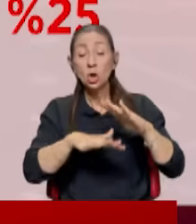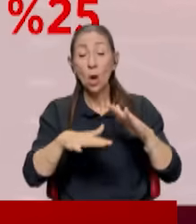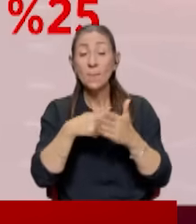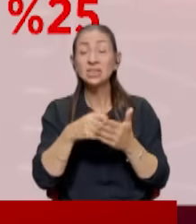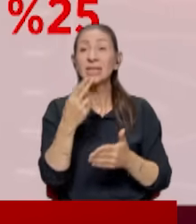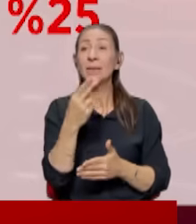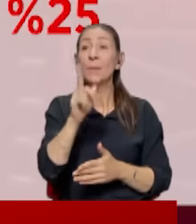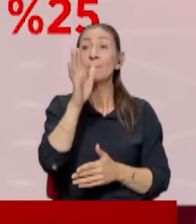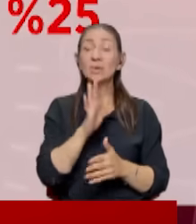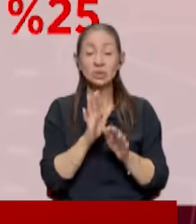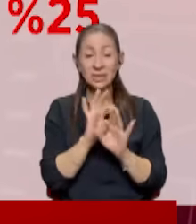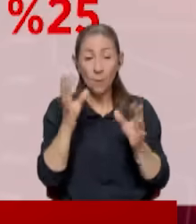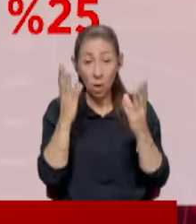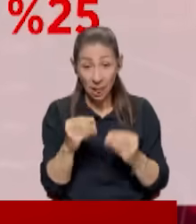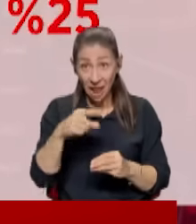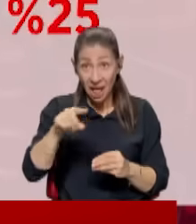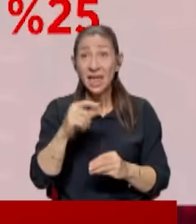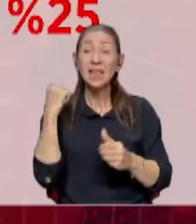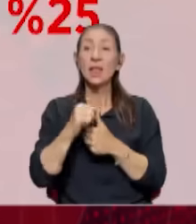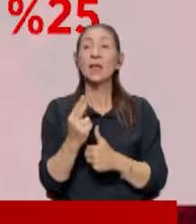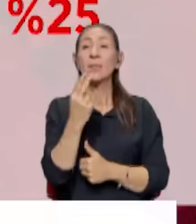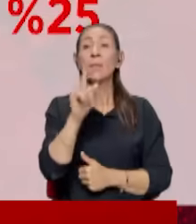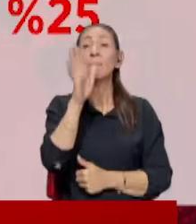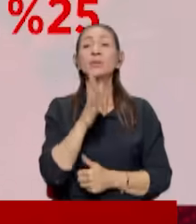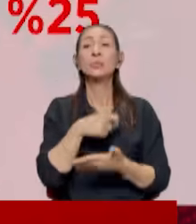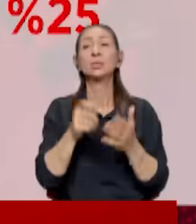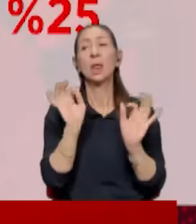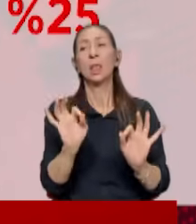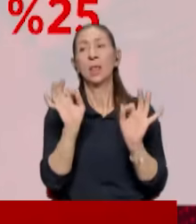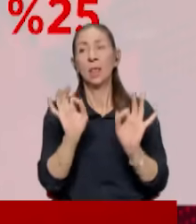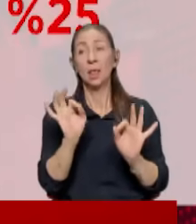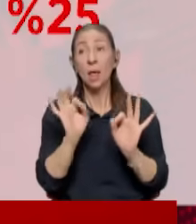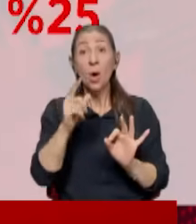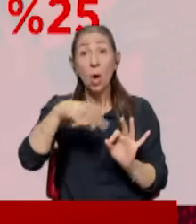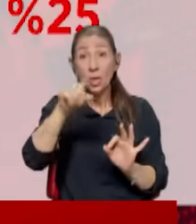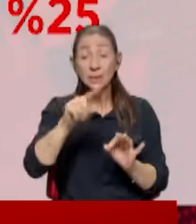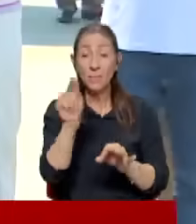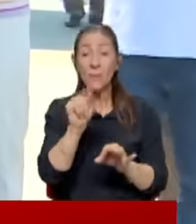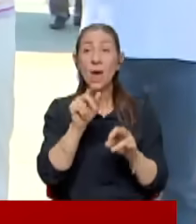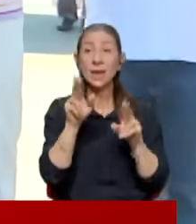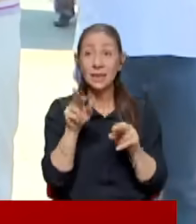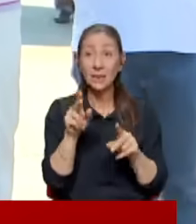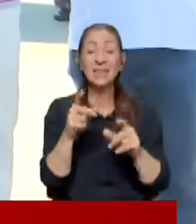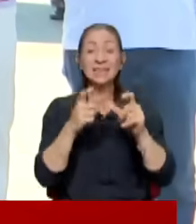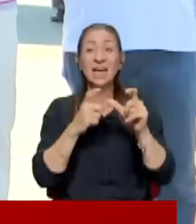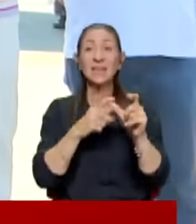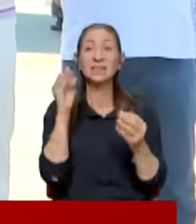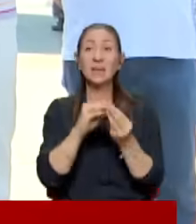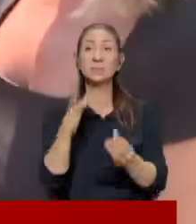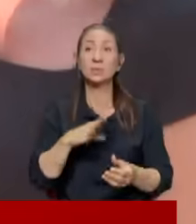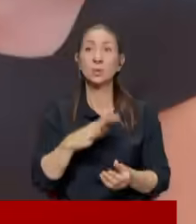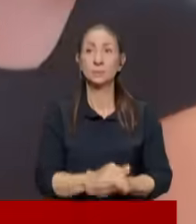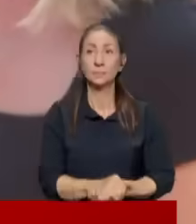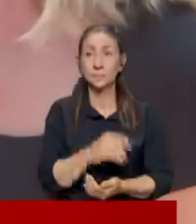maaşı 7.500 liraya tamamlananlar yine 7.500 lira almaya devam edecek. Onlar da memurlar gibi seyyanen zam